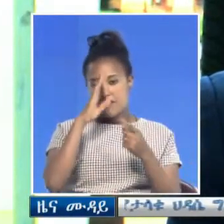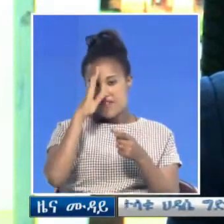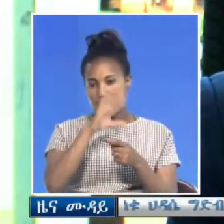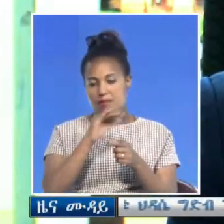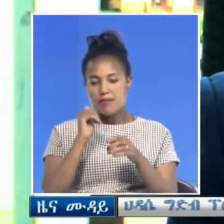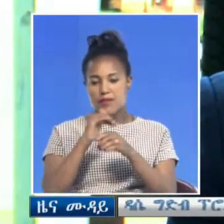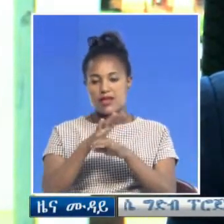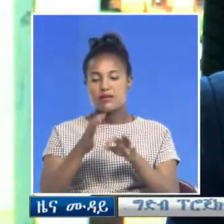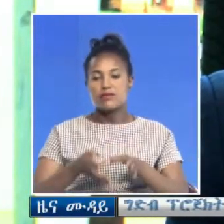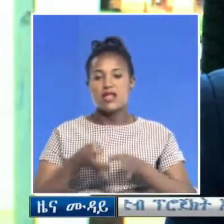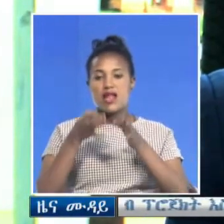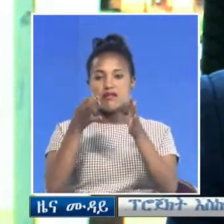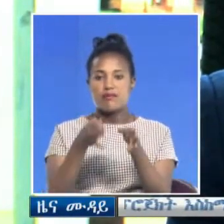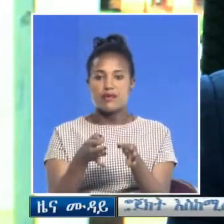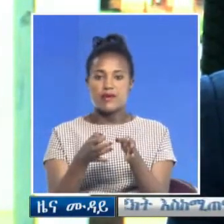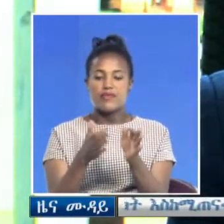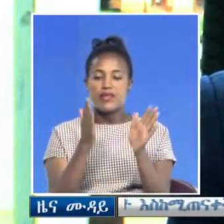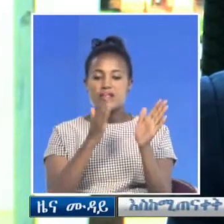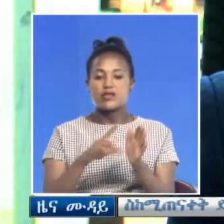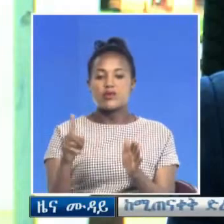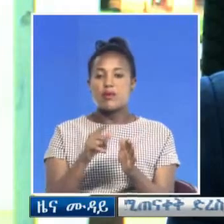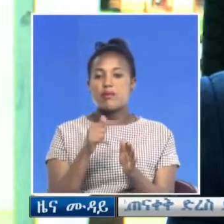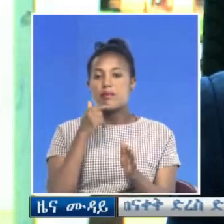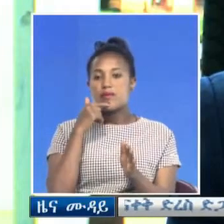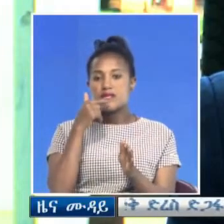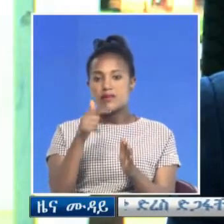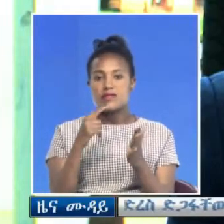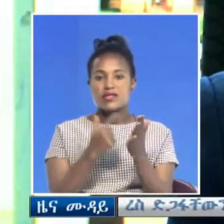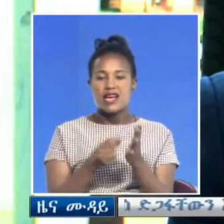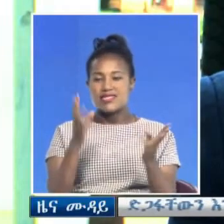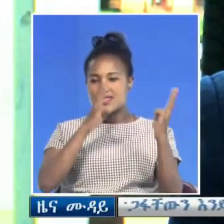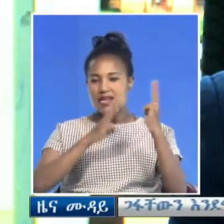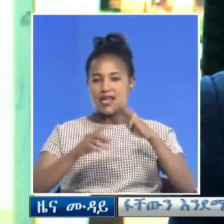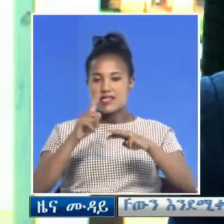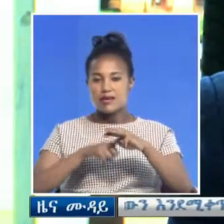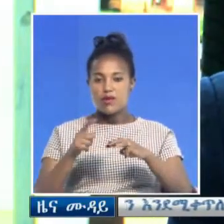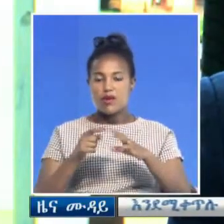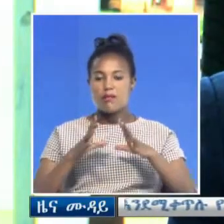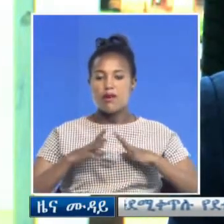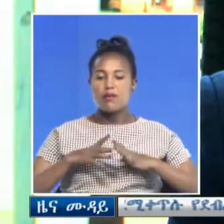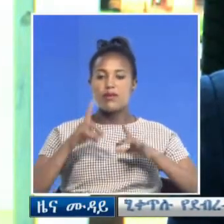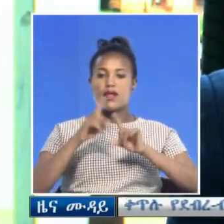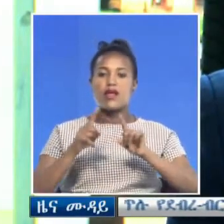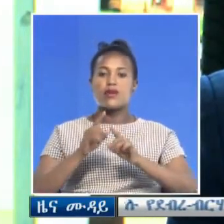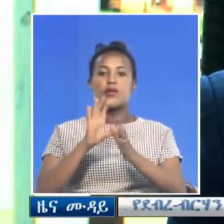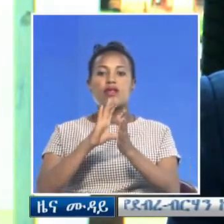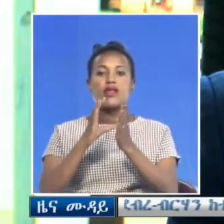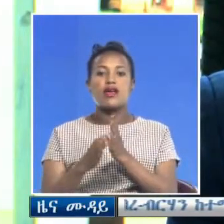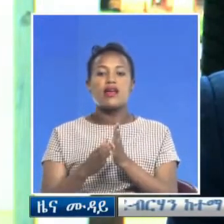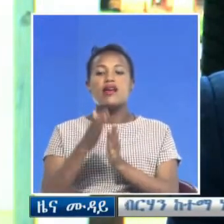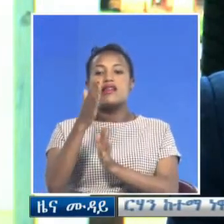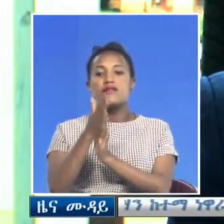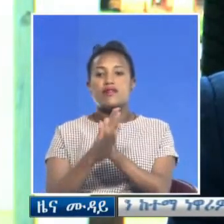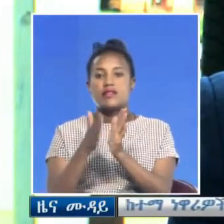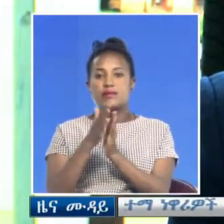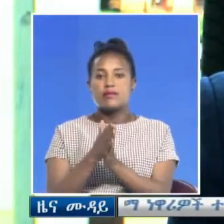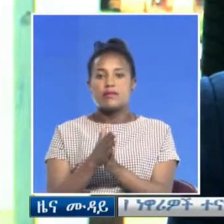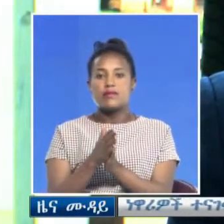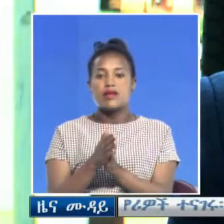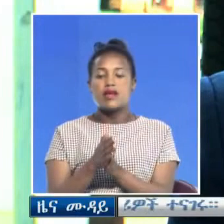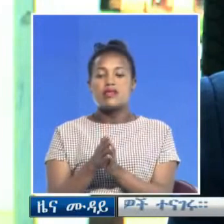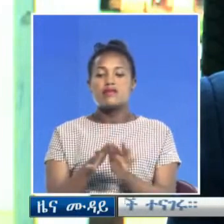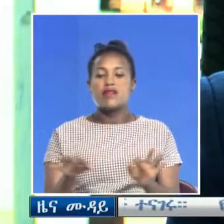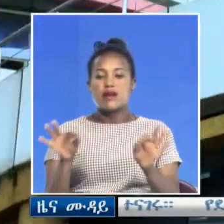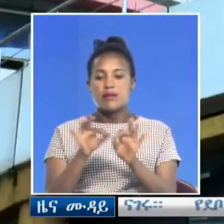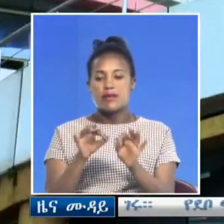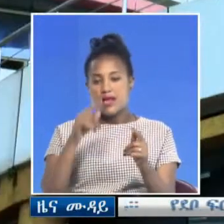መልእክት የምናስተላልፈትበት ዝግጅት ይሆናል ብለን ስላሰብን በዚህ አስቸጋሪ ወቅትም ቢሆን በዓሉ በተለያየ ክንውኖች እንዲከናወን ያስፈለግበት